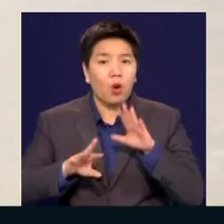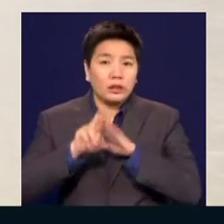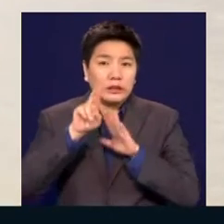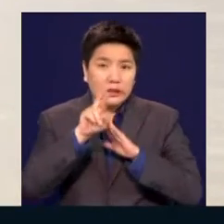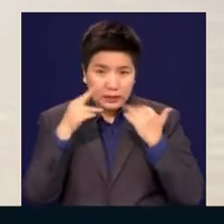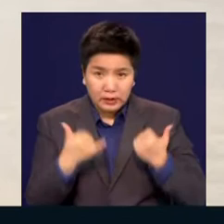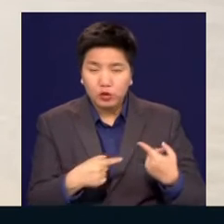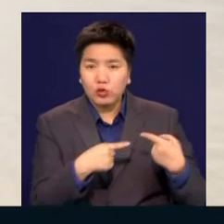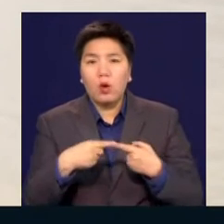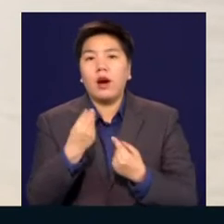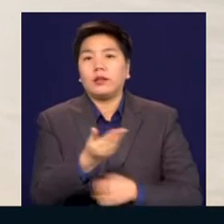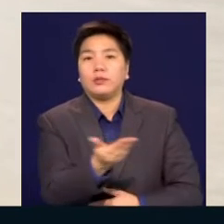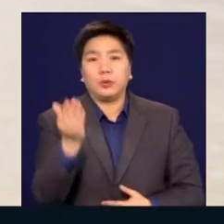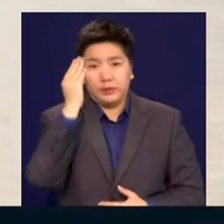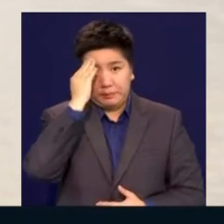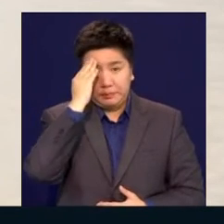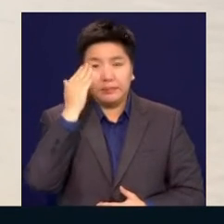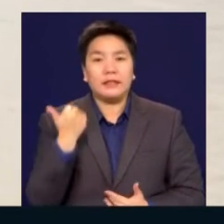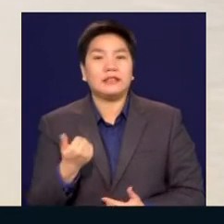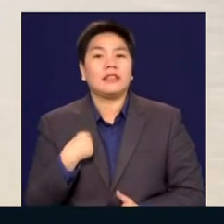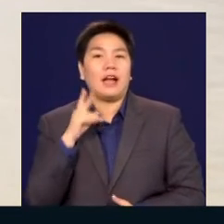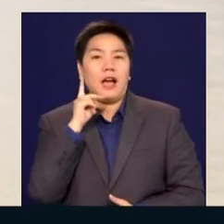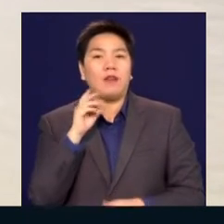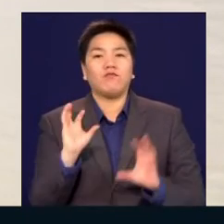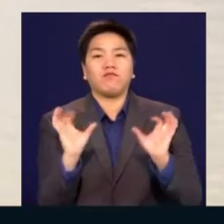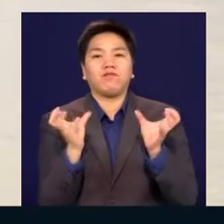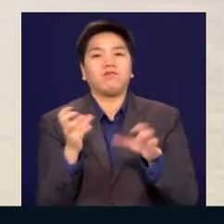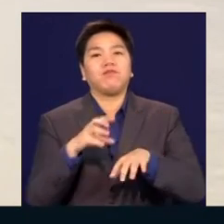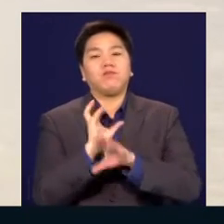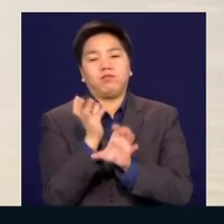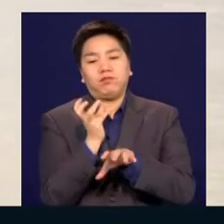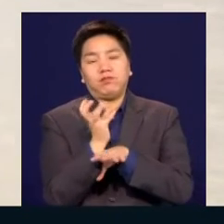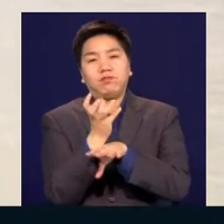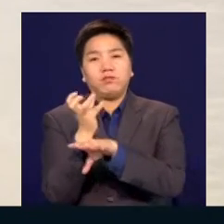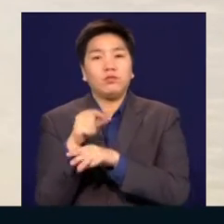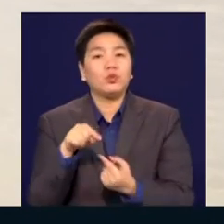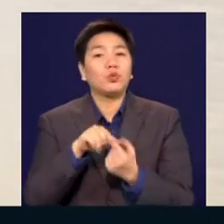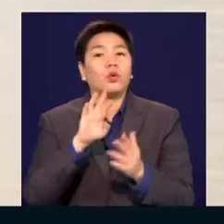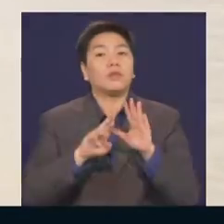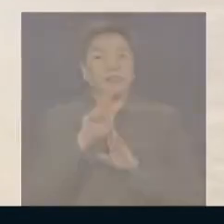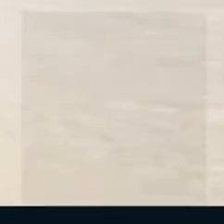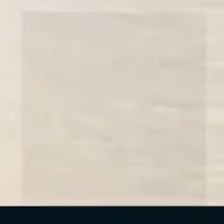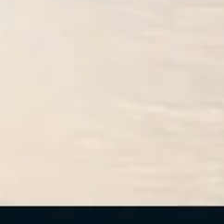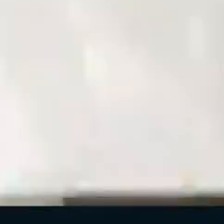ายให้ได้รับทราบกันนะคะณชาทองย้อยทีมข่าวสปริงแอโรไอส์รายงานจากจังหวัดเชียงรายค่ะ